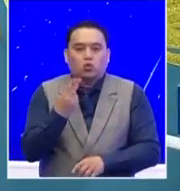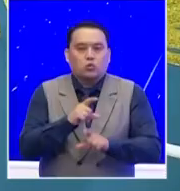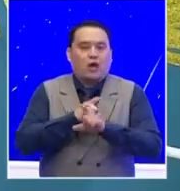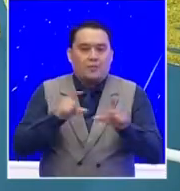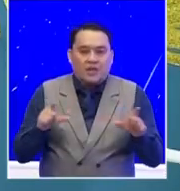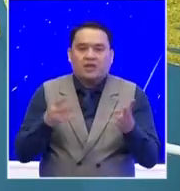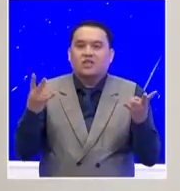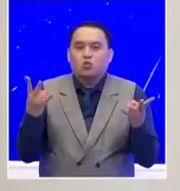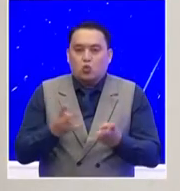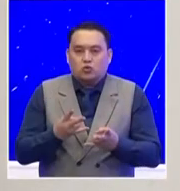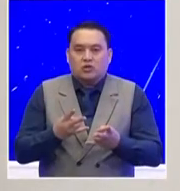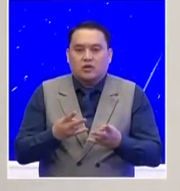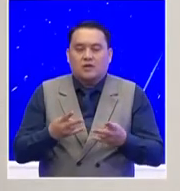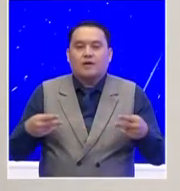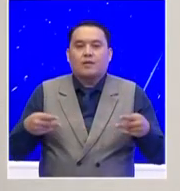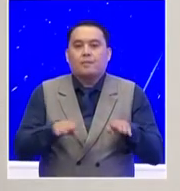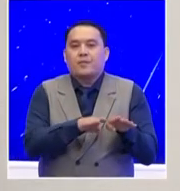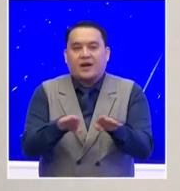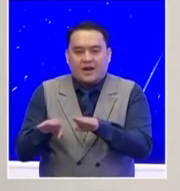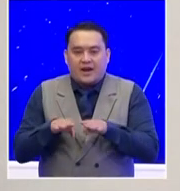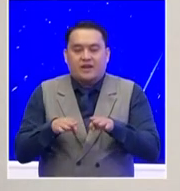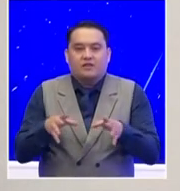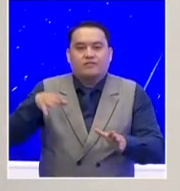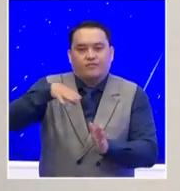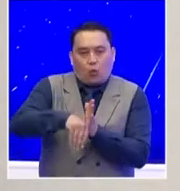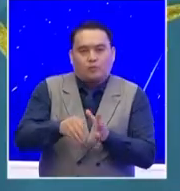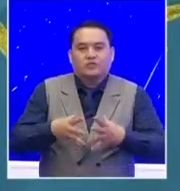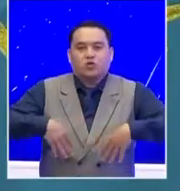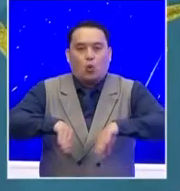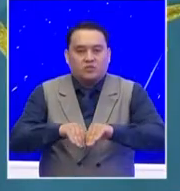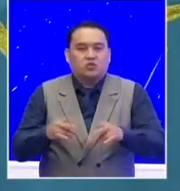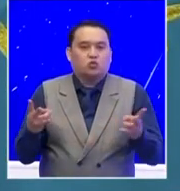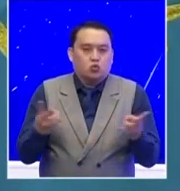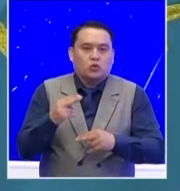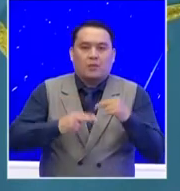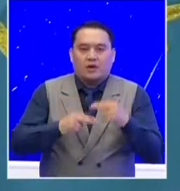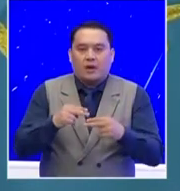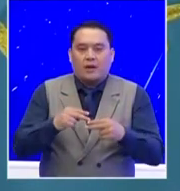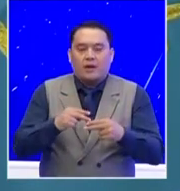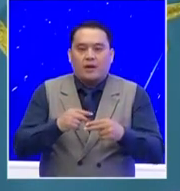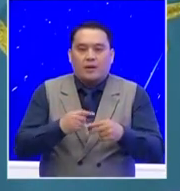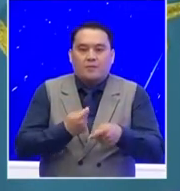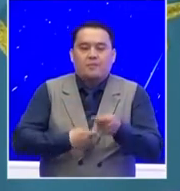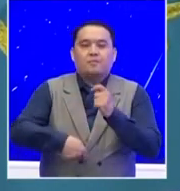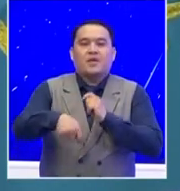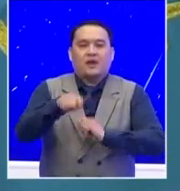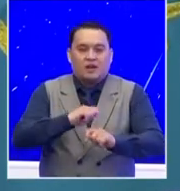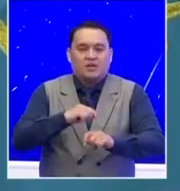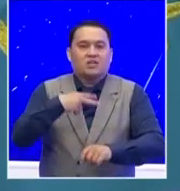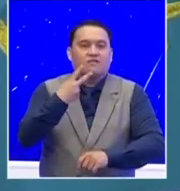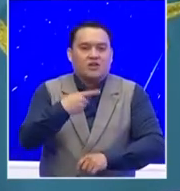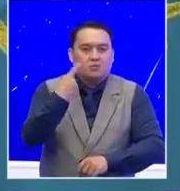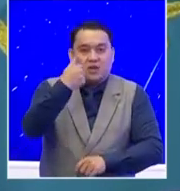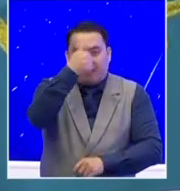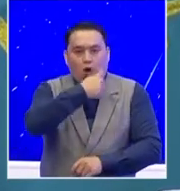должны параллельно висеть, все в комплексе должно быть. Переходящие объекты на 21-й уже в